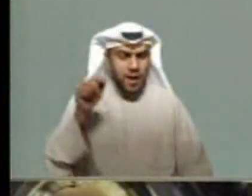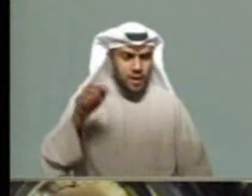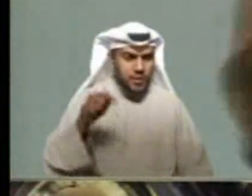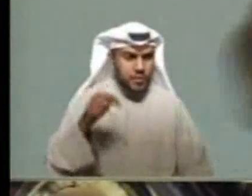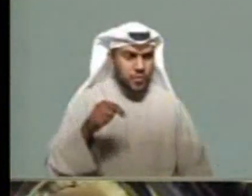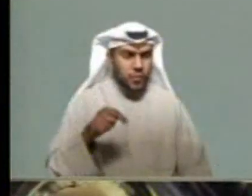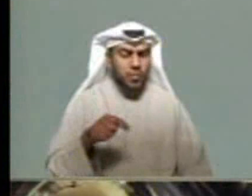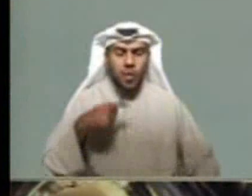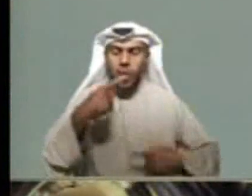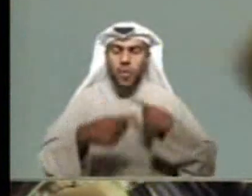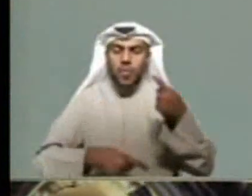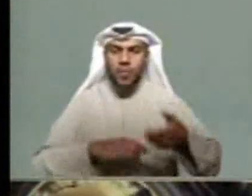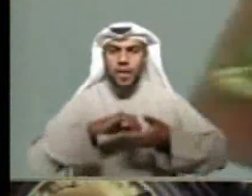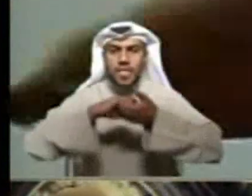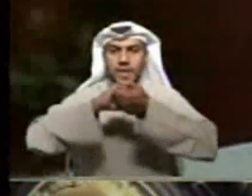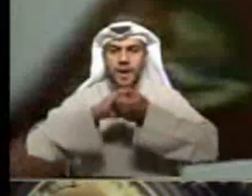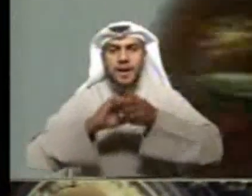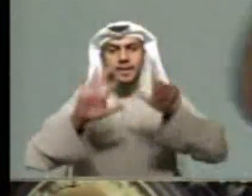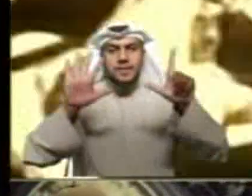كان فيه قيام اتحادها عام